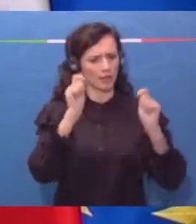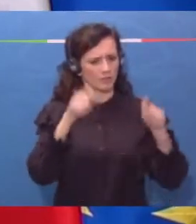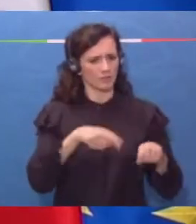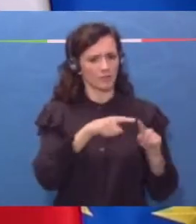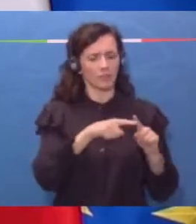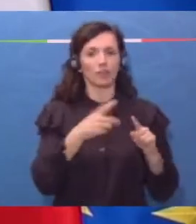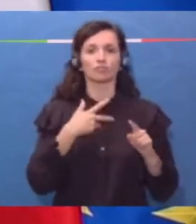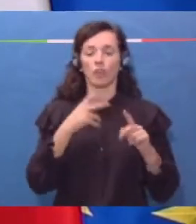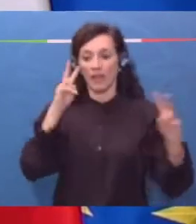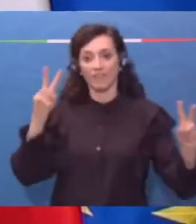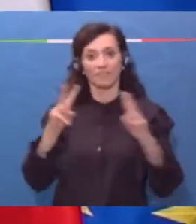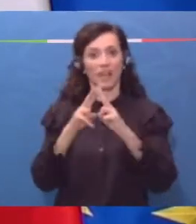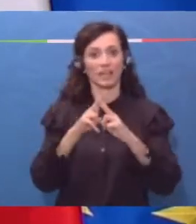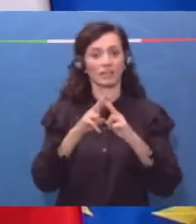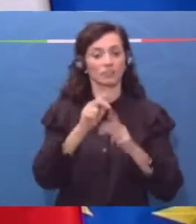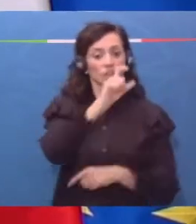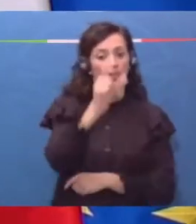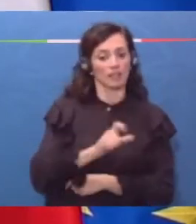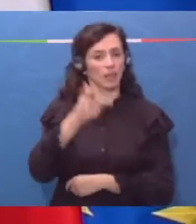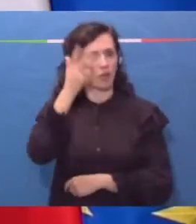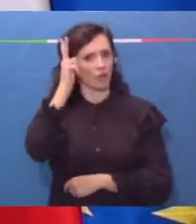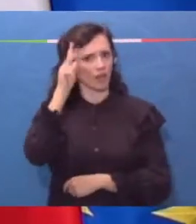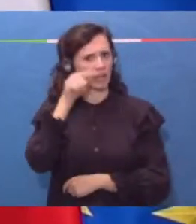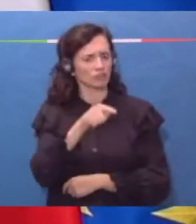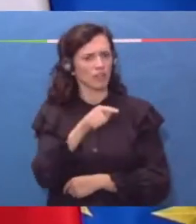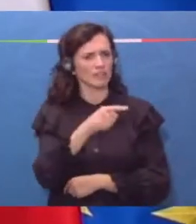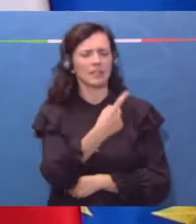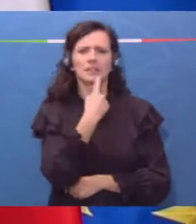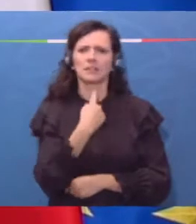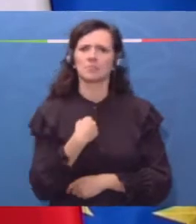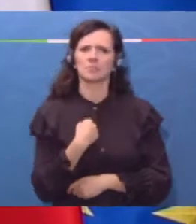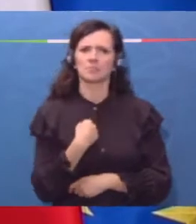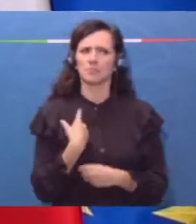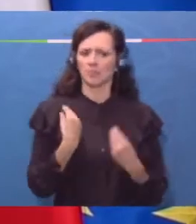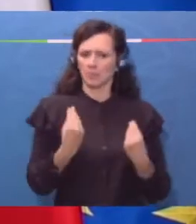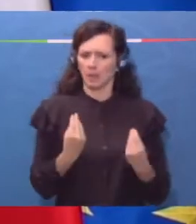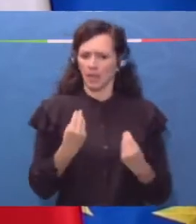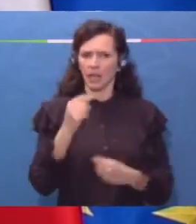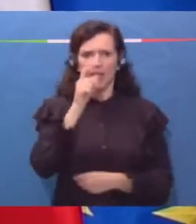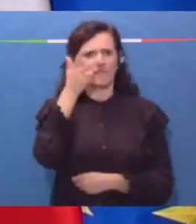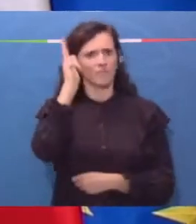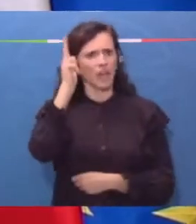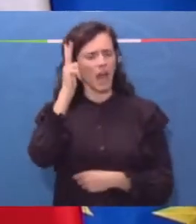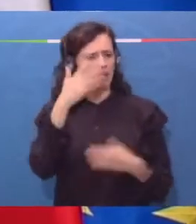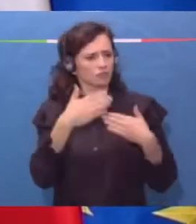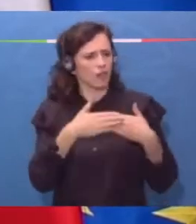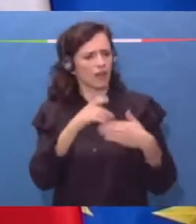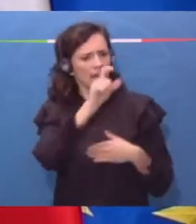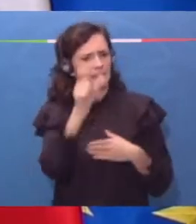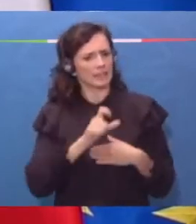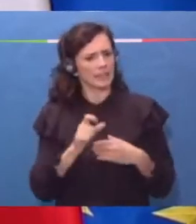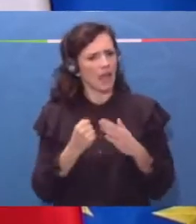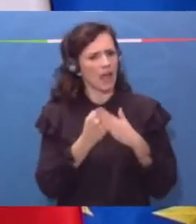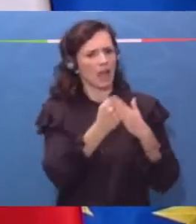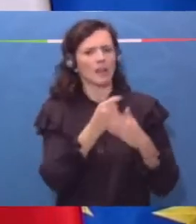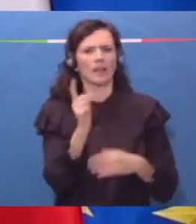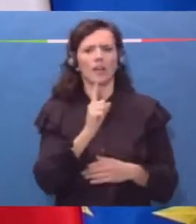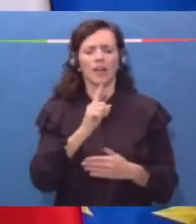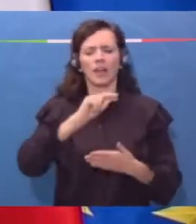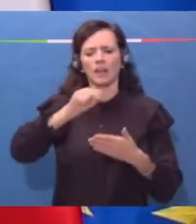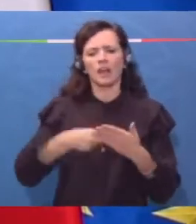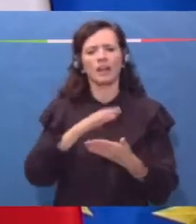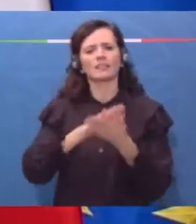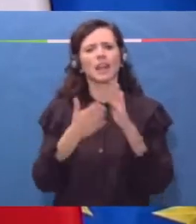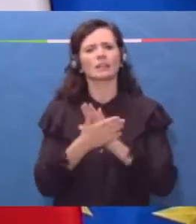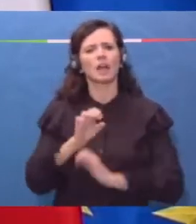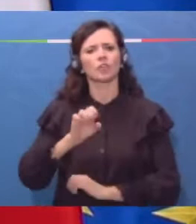vertice italo-francese, mi ha interpellato per dirmi perché la Francia era meno vicina all'Italia perché non c'era l'equivalente del Trattato dell'Eliseo.